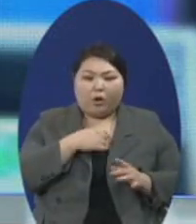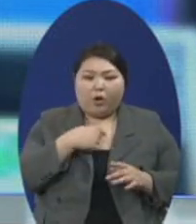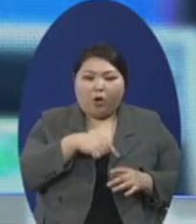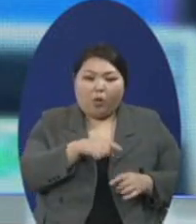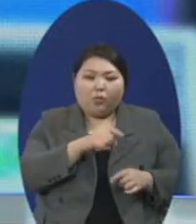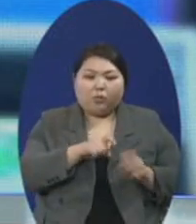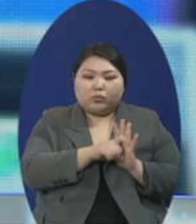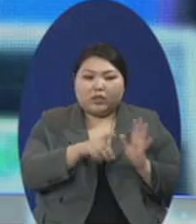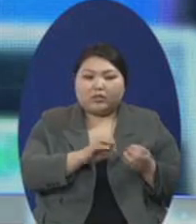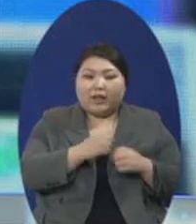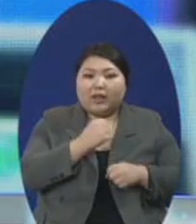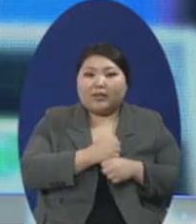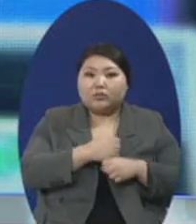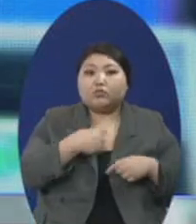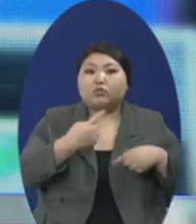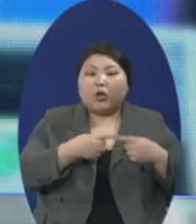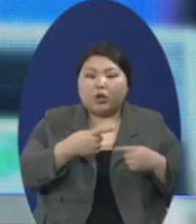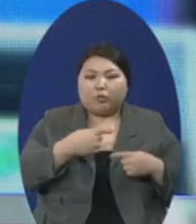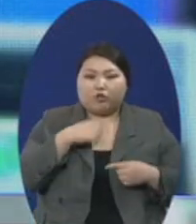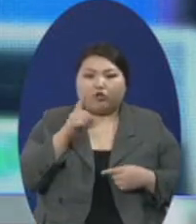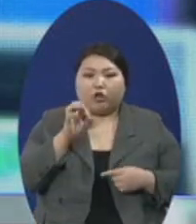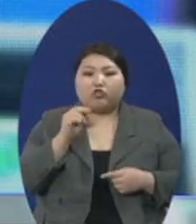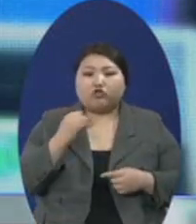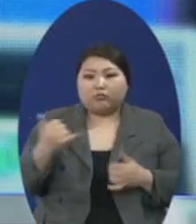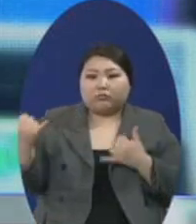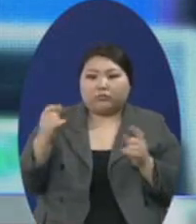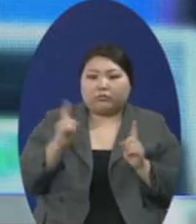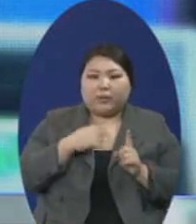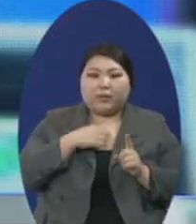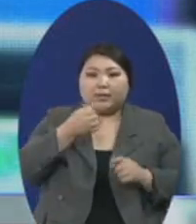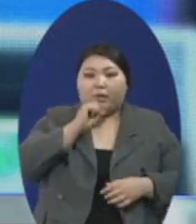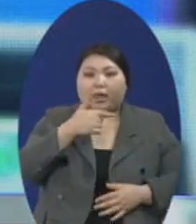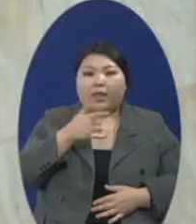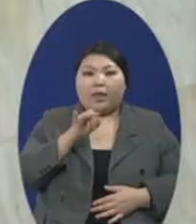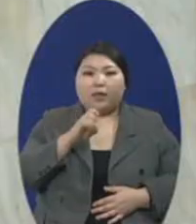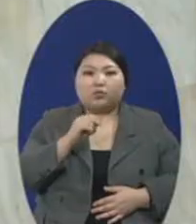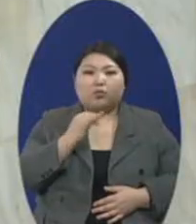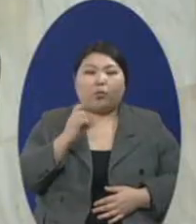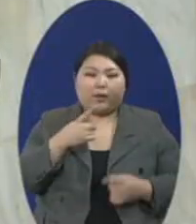талаар зочинтой манай сэтгүүлч гэрэл чулуун ярилцсан.